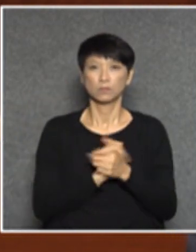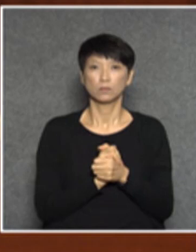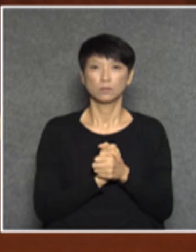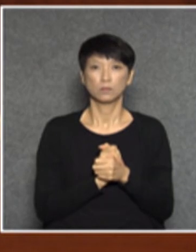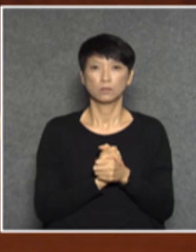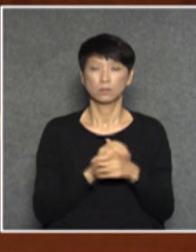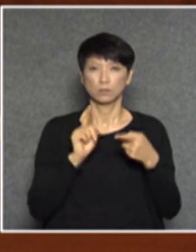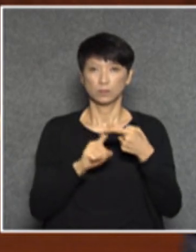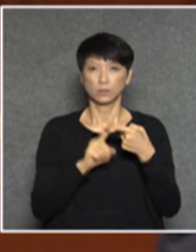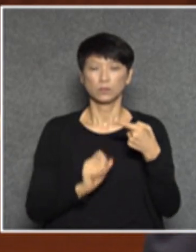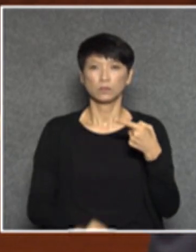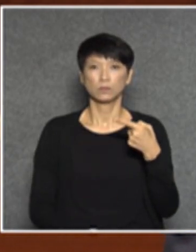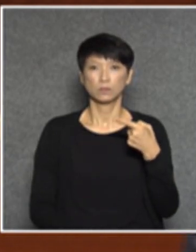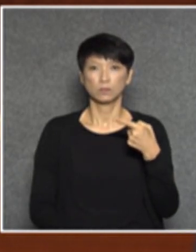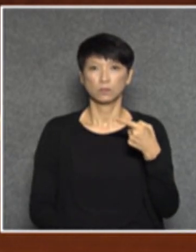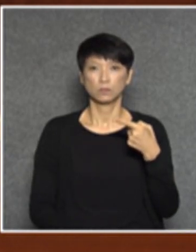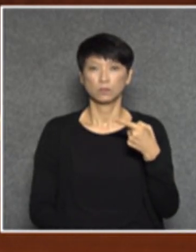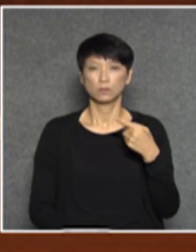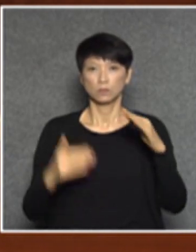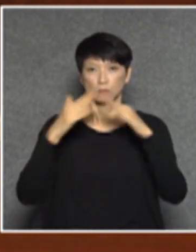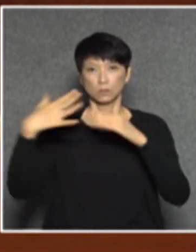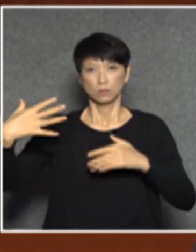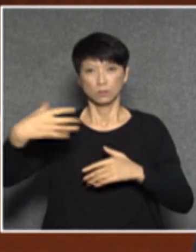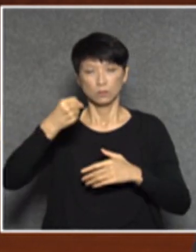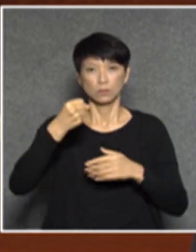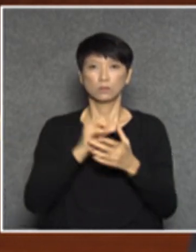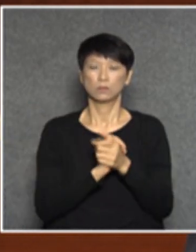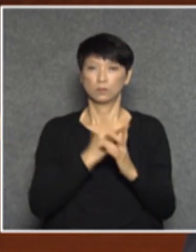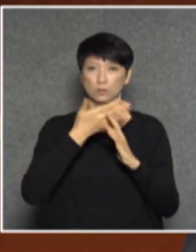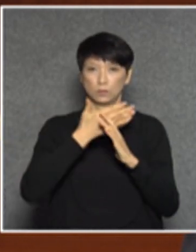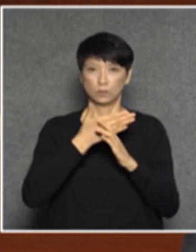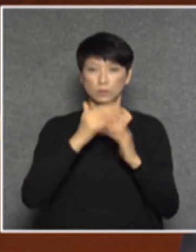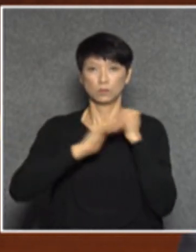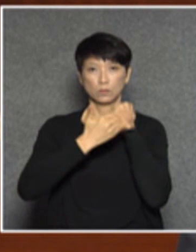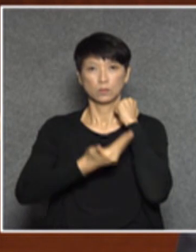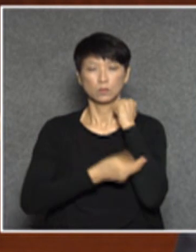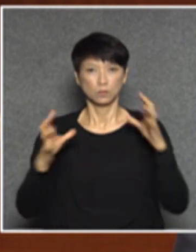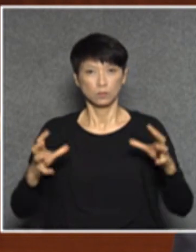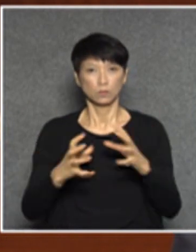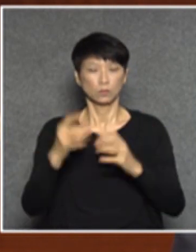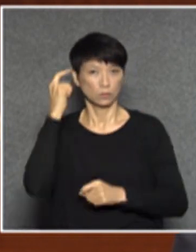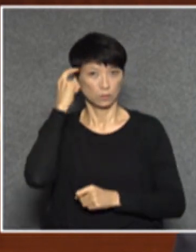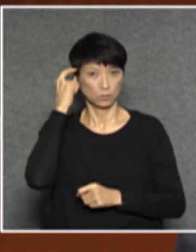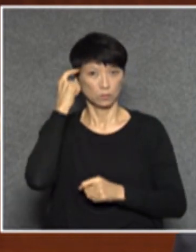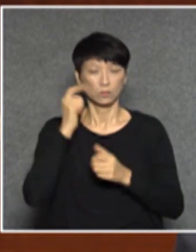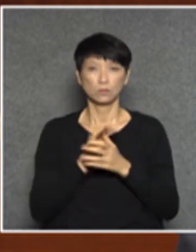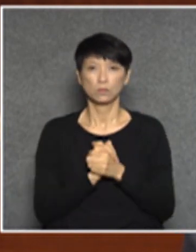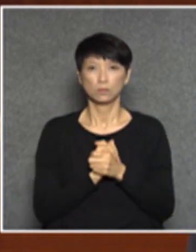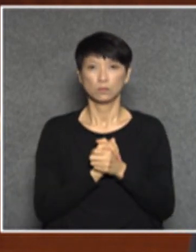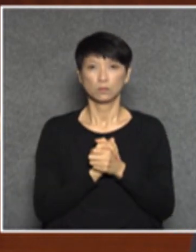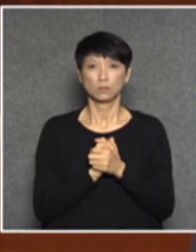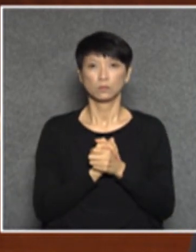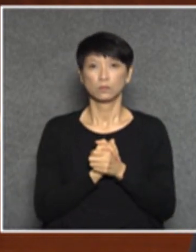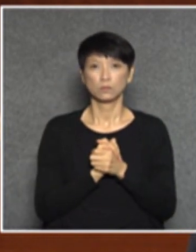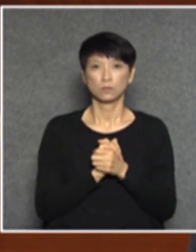咧？首先，我哋要讓業主，尤其係咧係法團咧，佢知道佢做